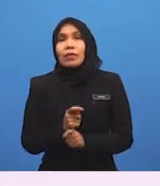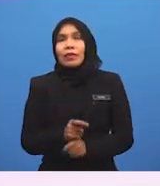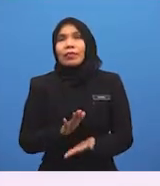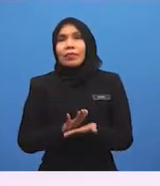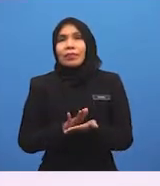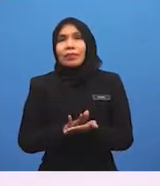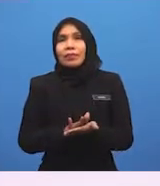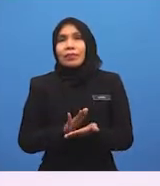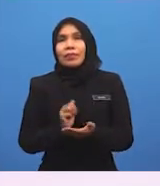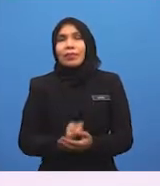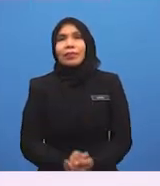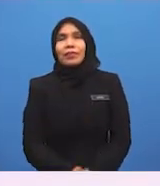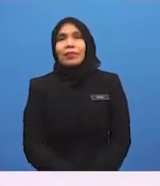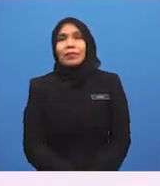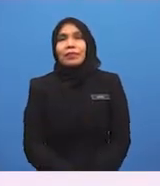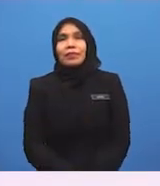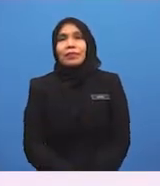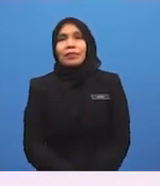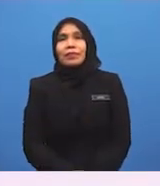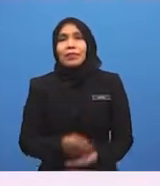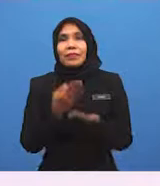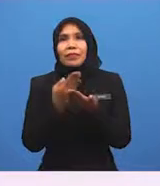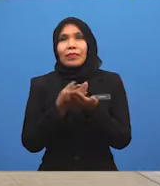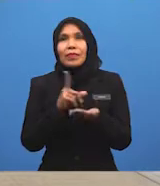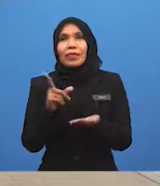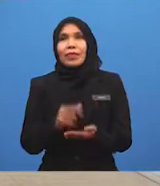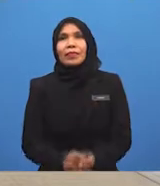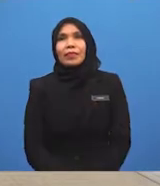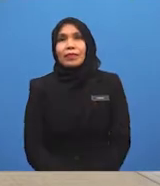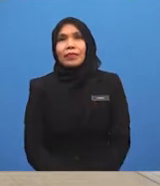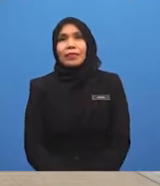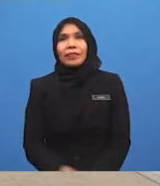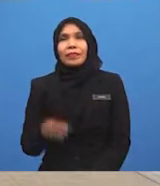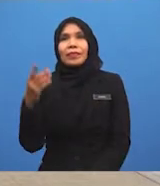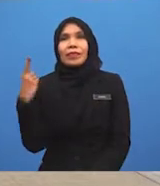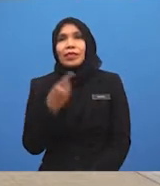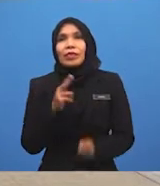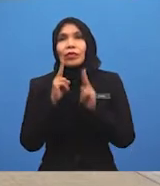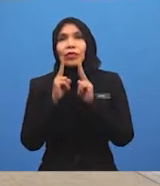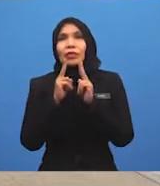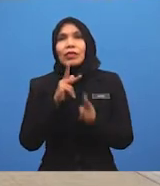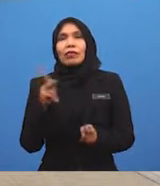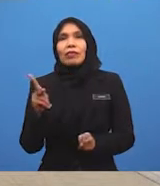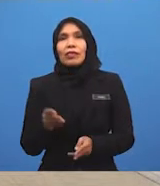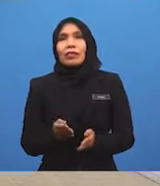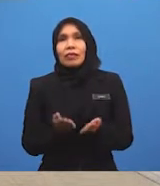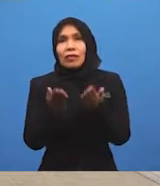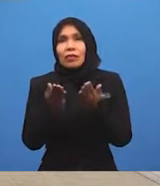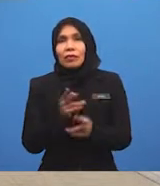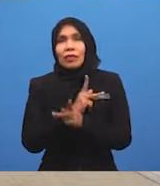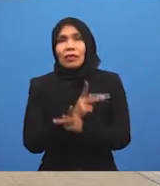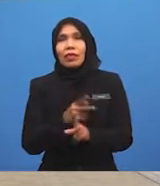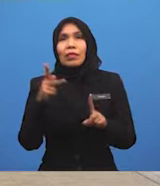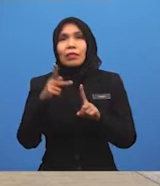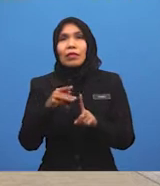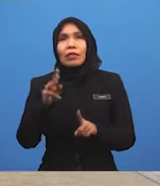tangan untuk diri sendiri. Sabash! Baiklah, kita mengucapkan terima kasih kepada